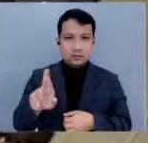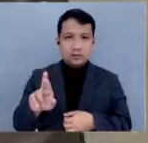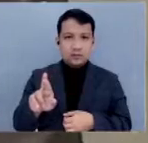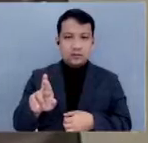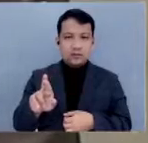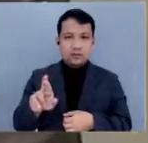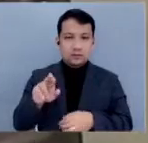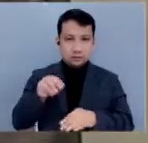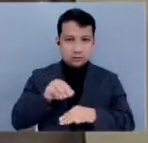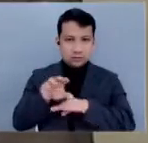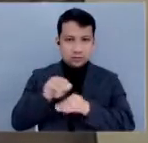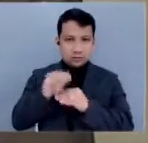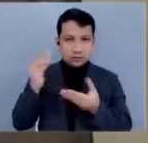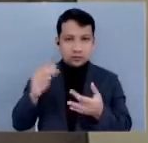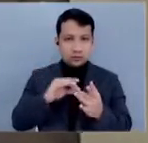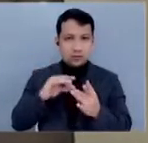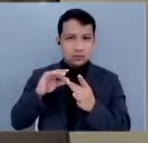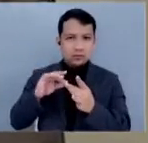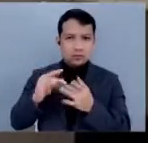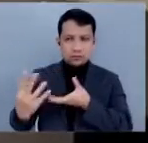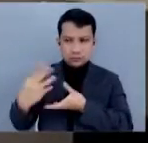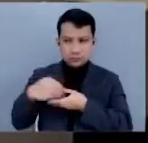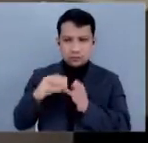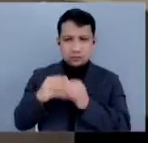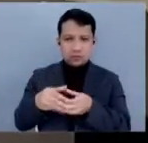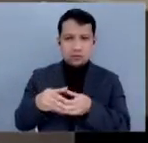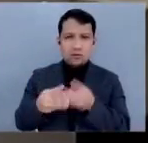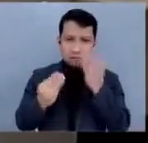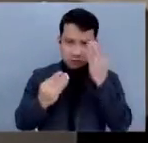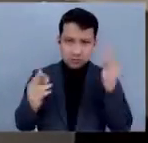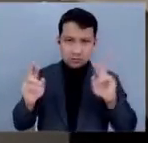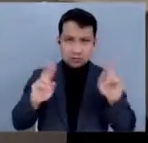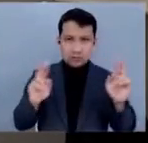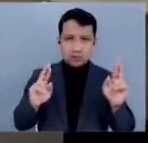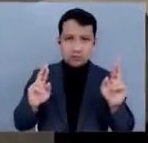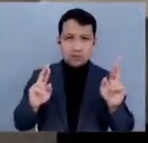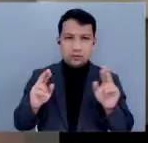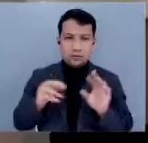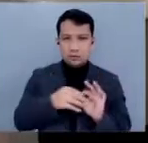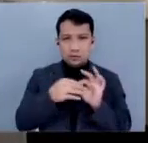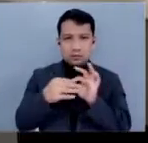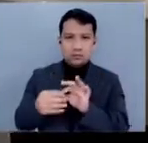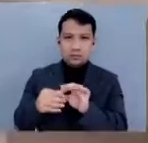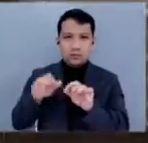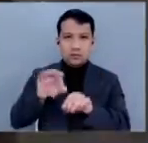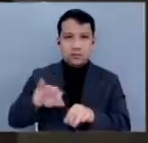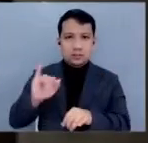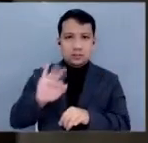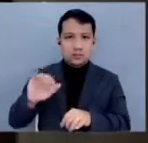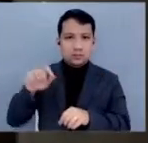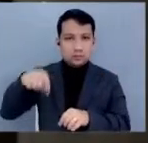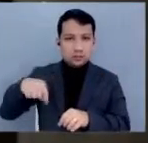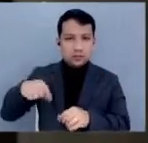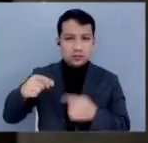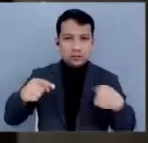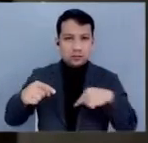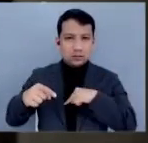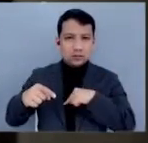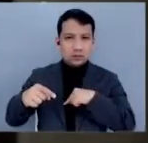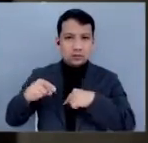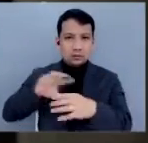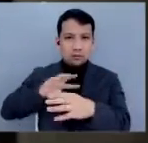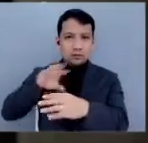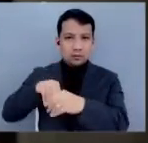sa special committee na ito. Gayunpaman, handa raw silang makipagtulungan kung kakailanganin. Pwede ho kaming